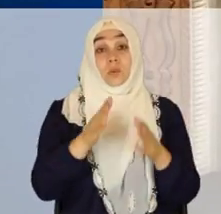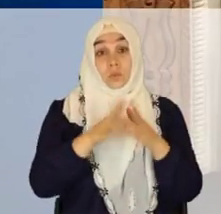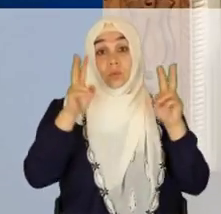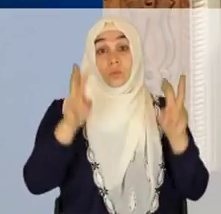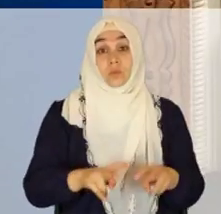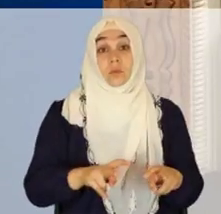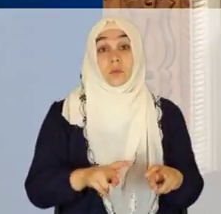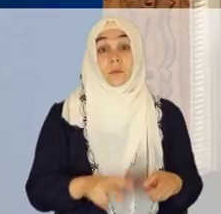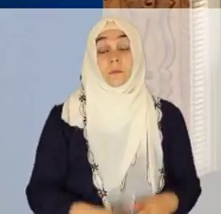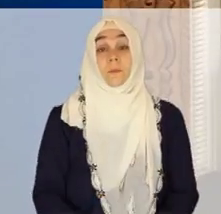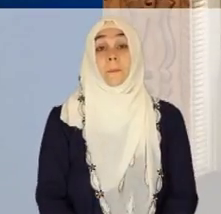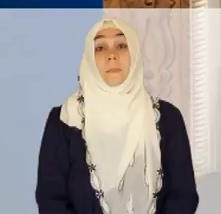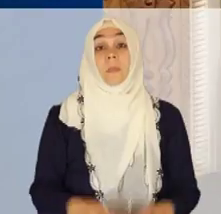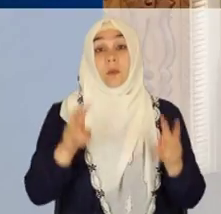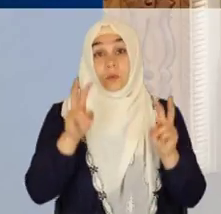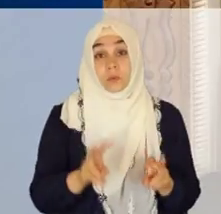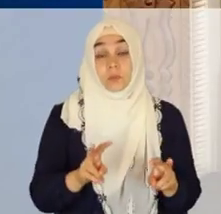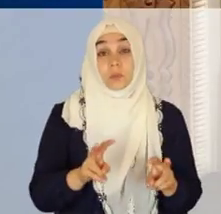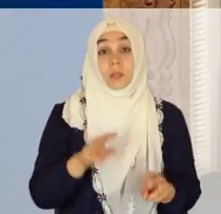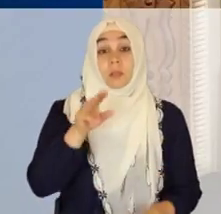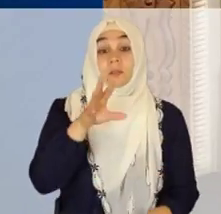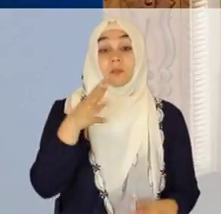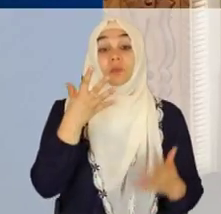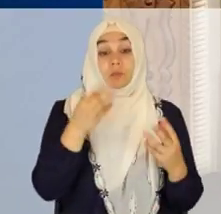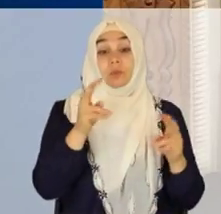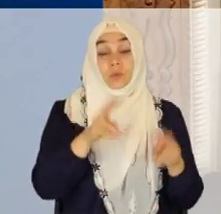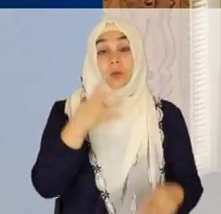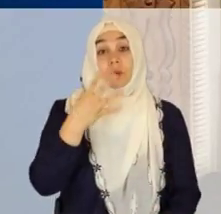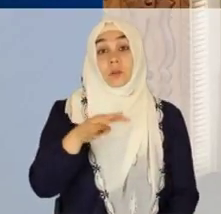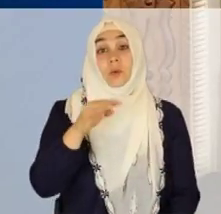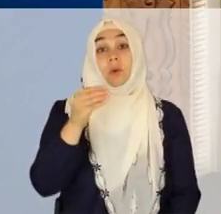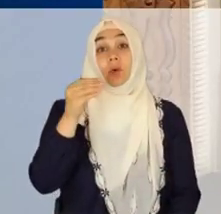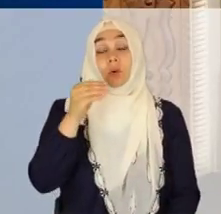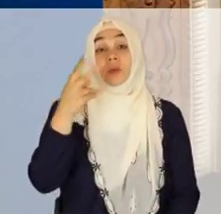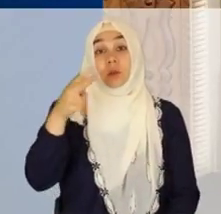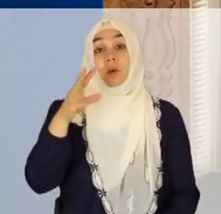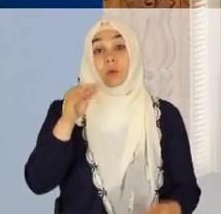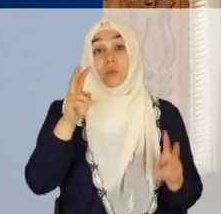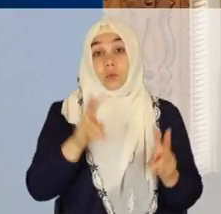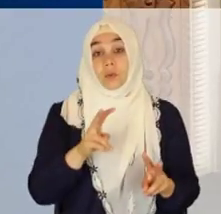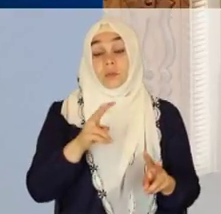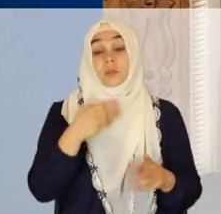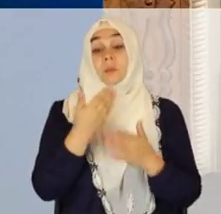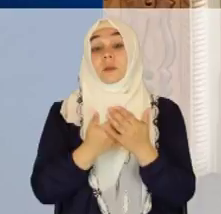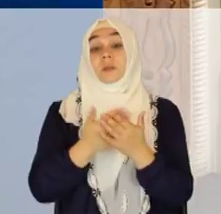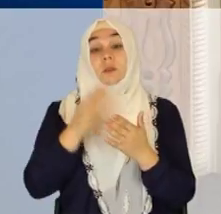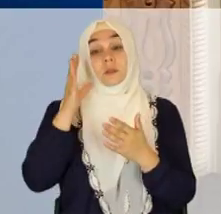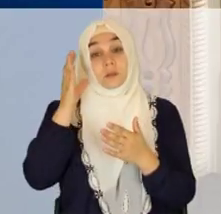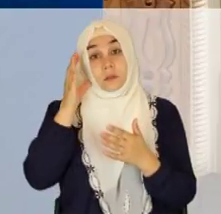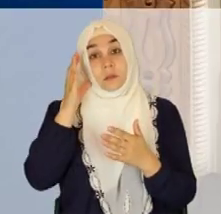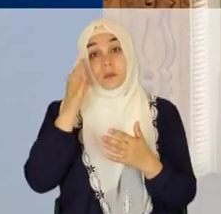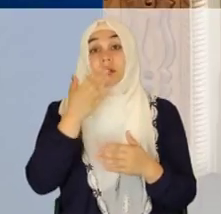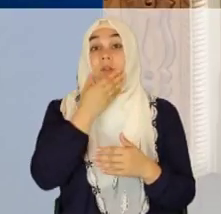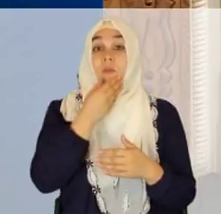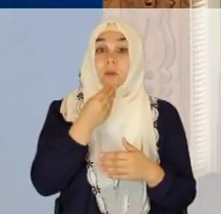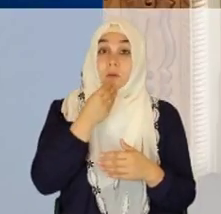uyda. O'tirsin, iddasini shu yerda tutsin, saqlasin va haligi nasihatga amal qilsin.